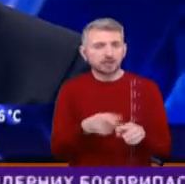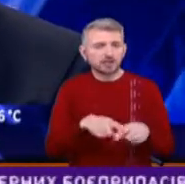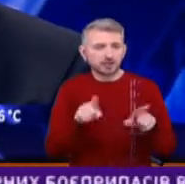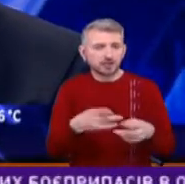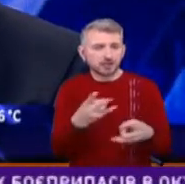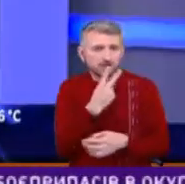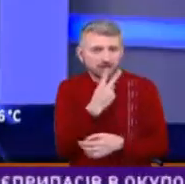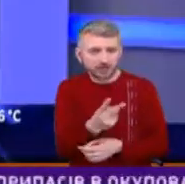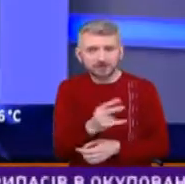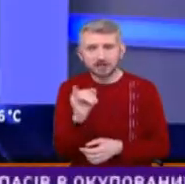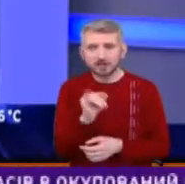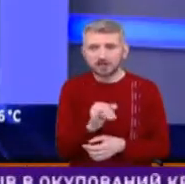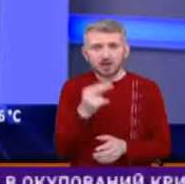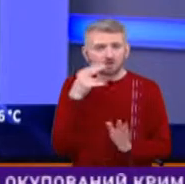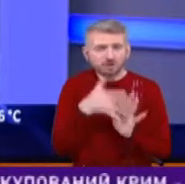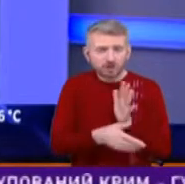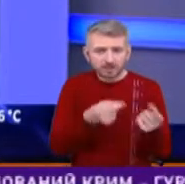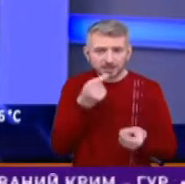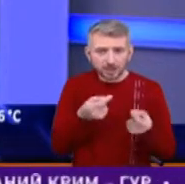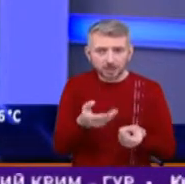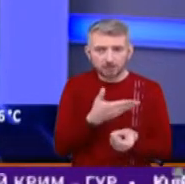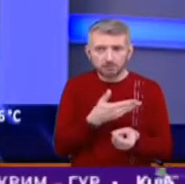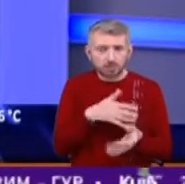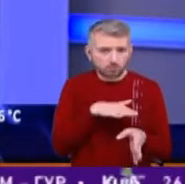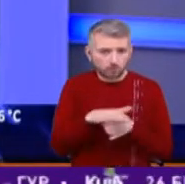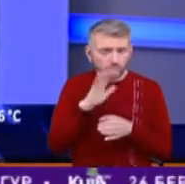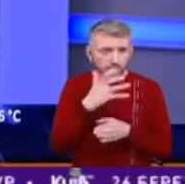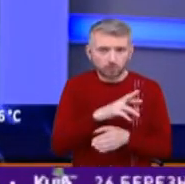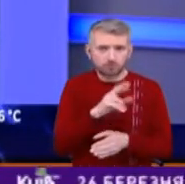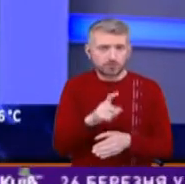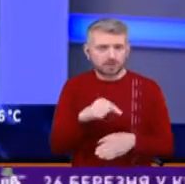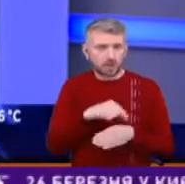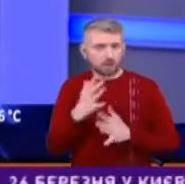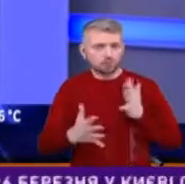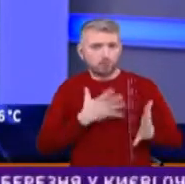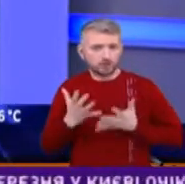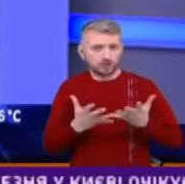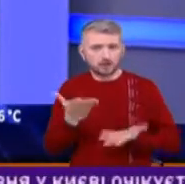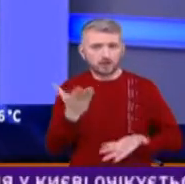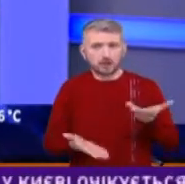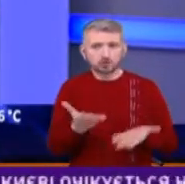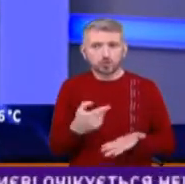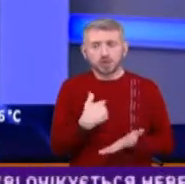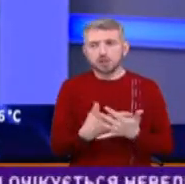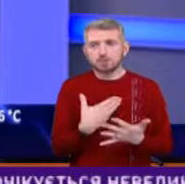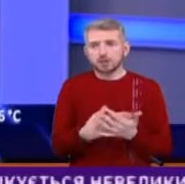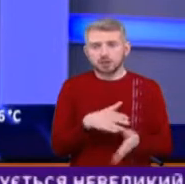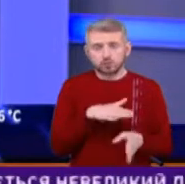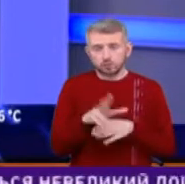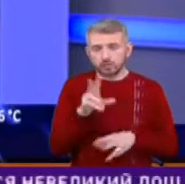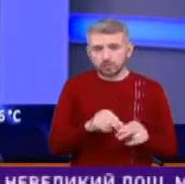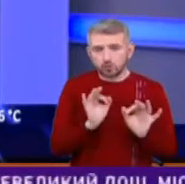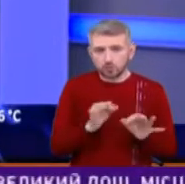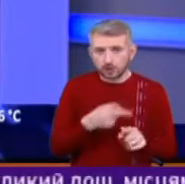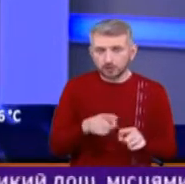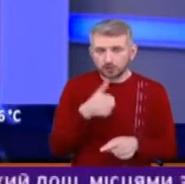треба дивитися і вивчати деталі на повному серйозі, а без емоцій. Якщо я, наприклад, абсолютно вважаю нормальне, і це